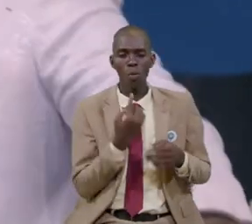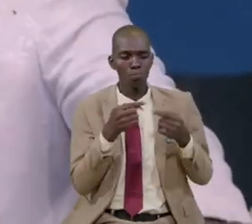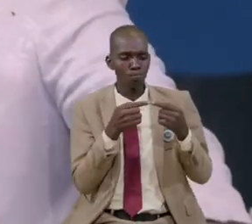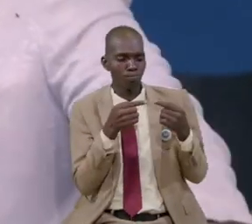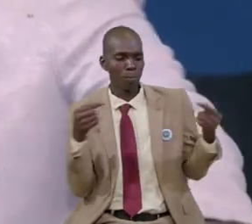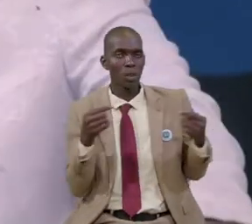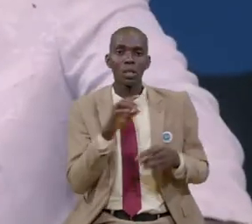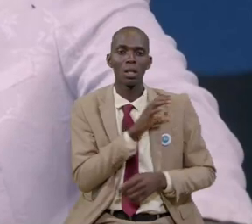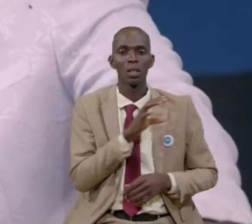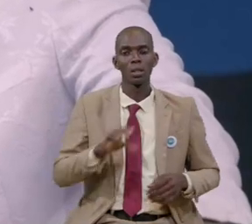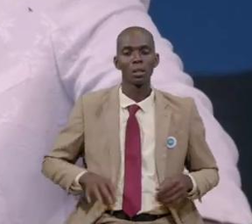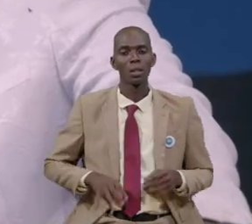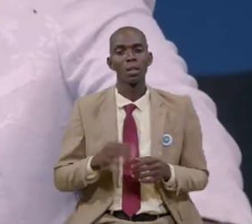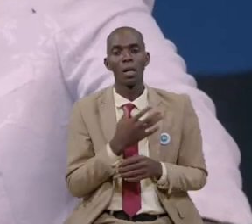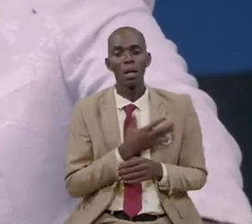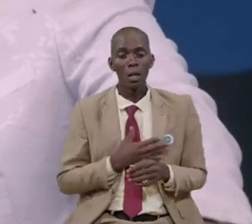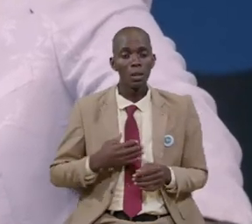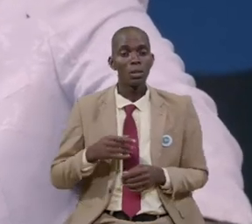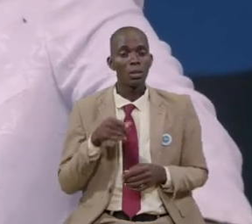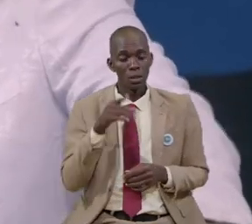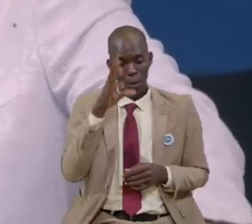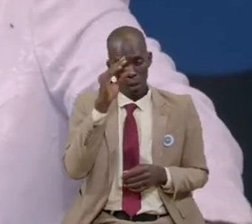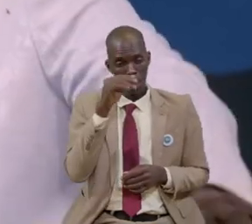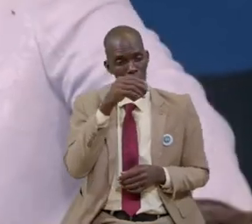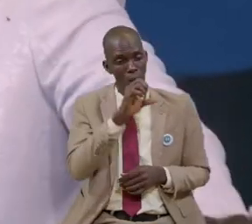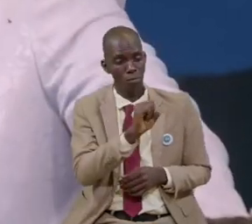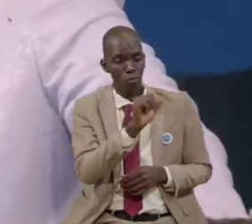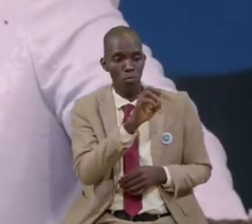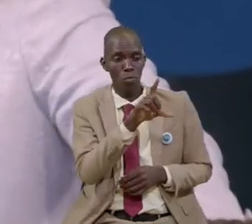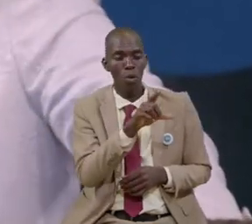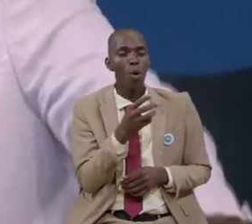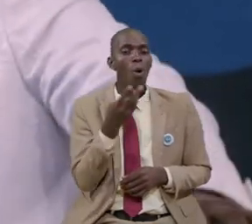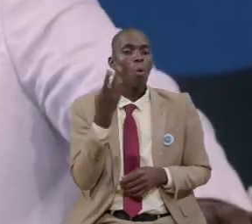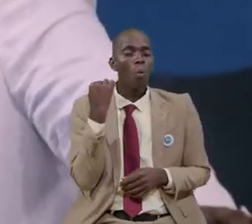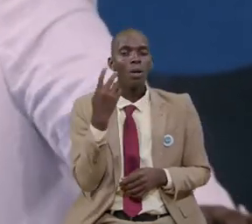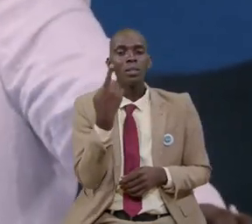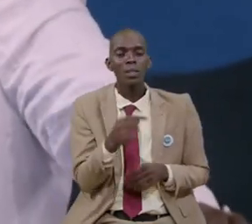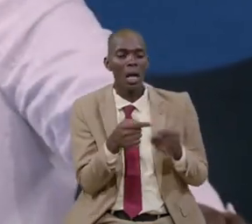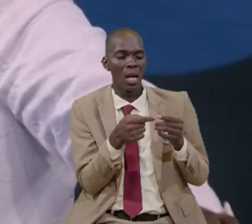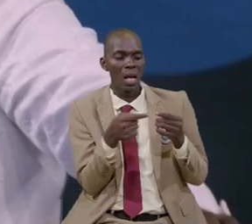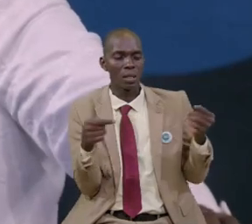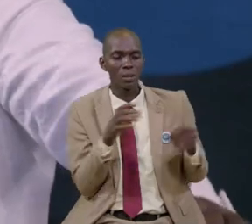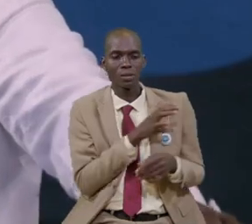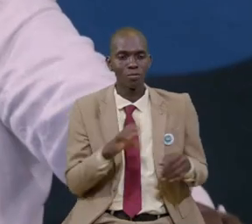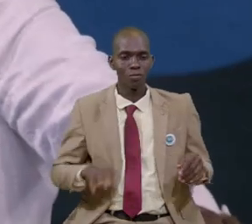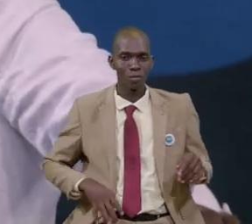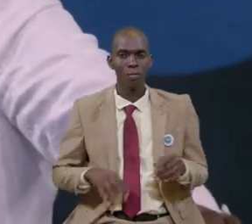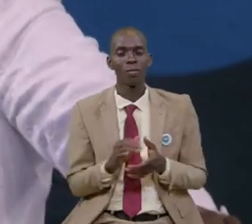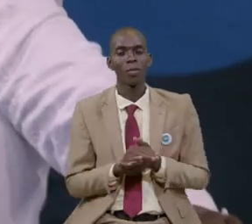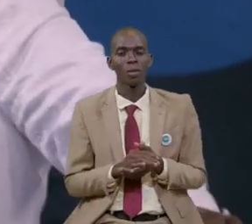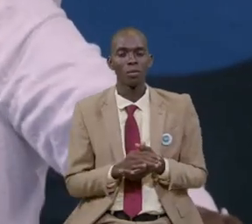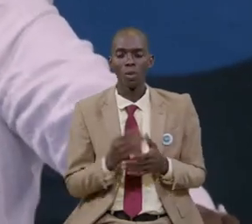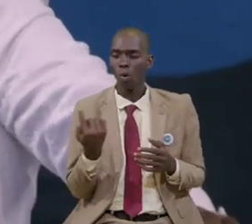il était un antichrist. Pas l'antéchrist à venir, il s'opposait à Christ,